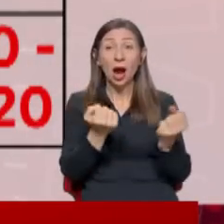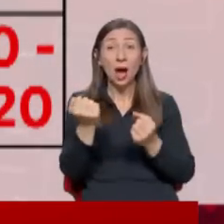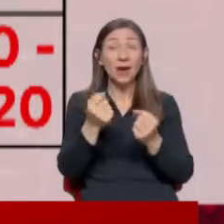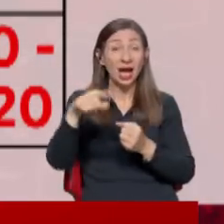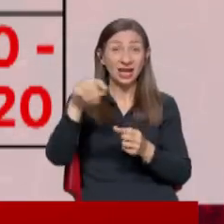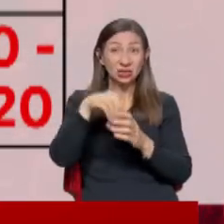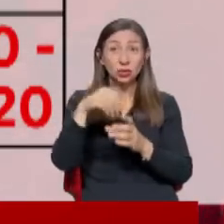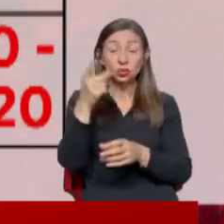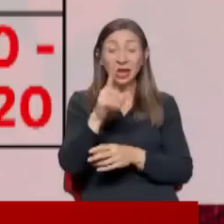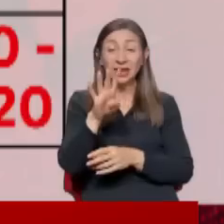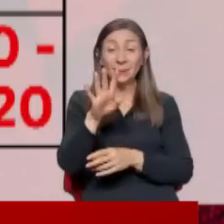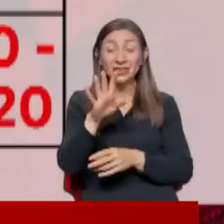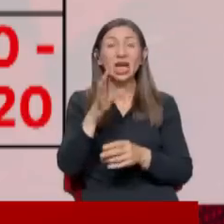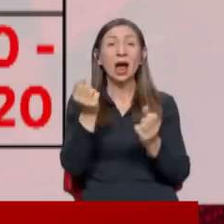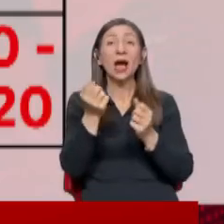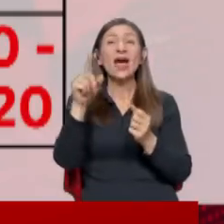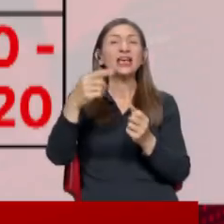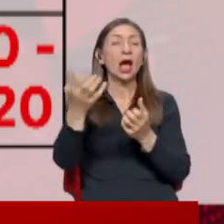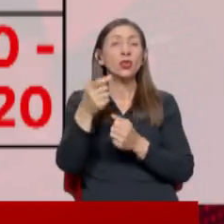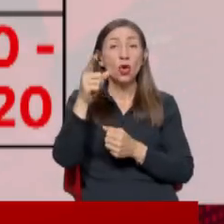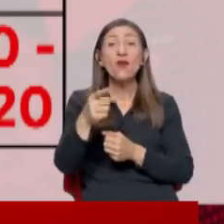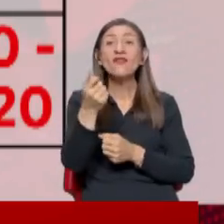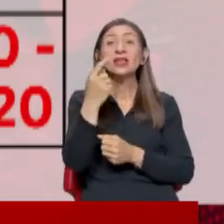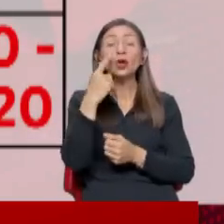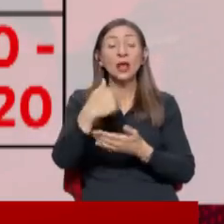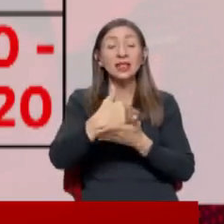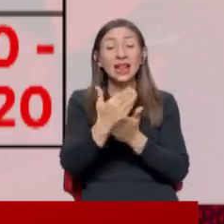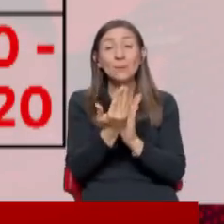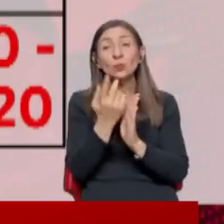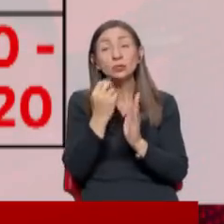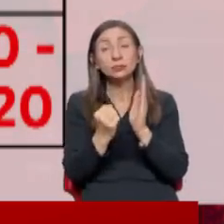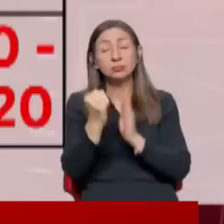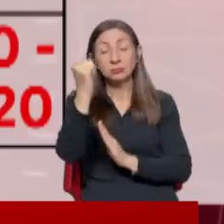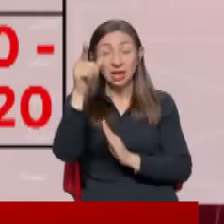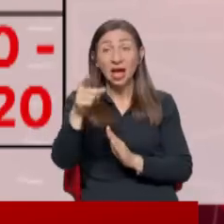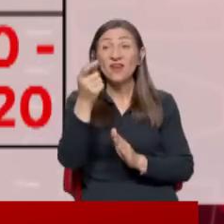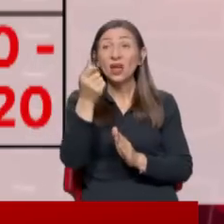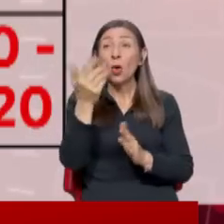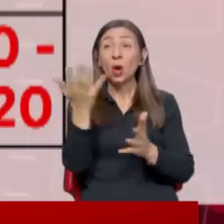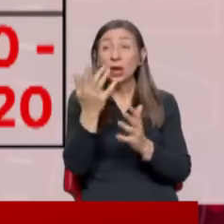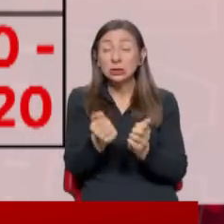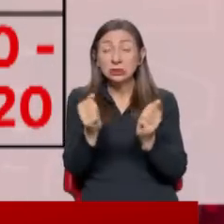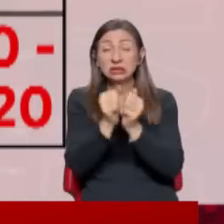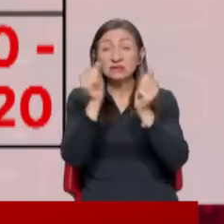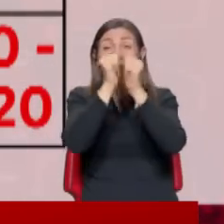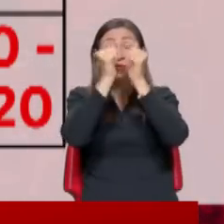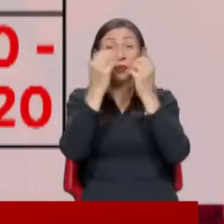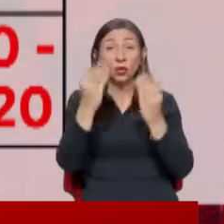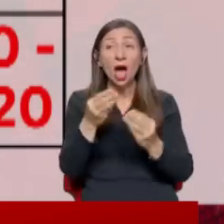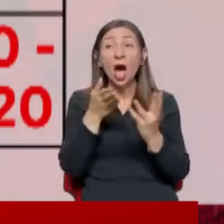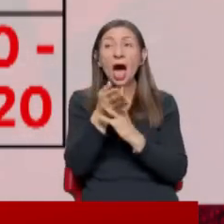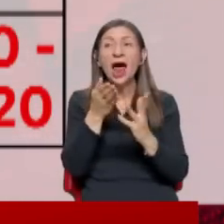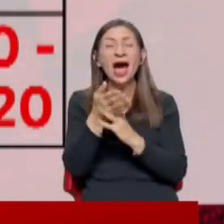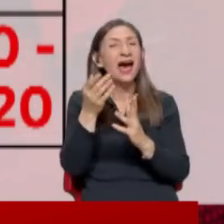otomobiller için %45 vergi alınırken fiyata göre dilimler yükseliyor. Ancak fiyatlar o kadar katlandı ki ara